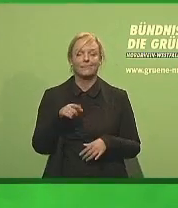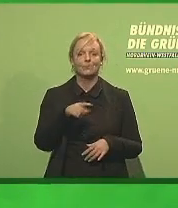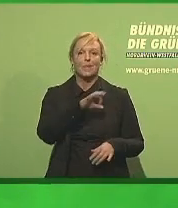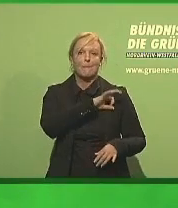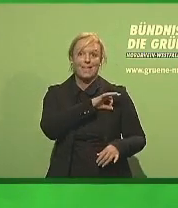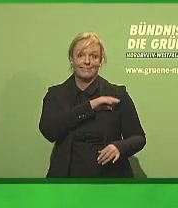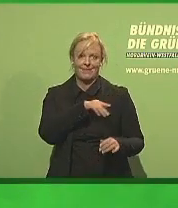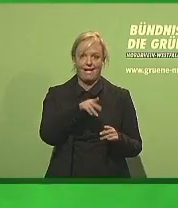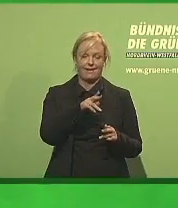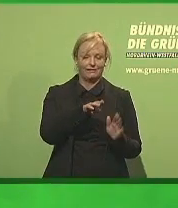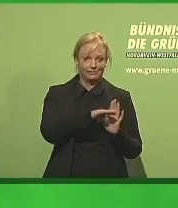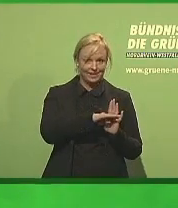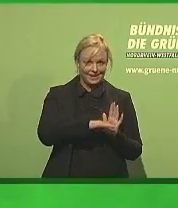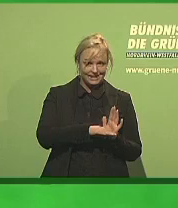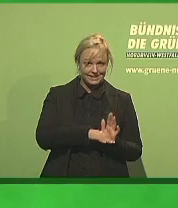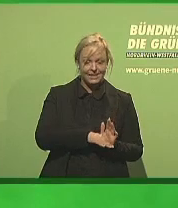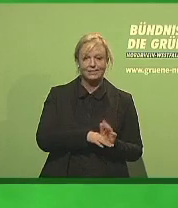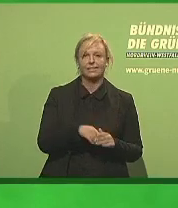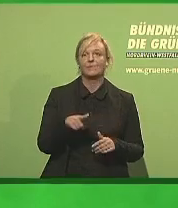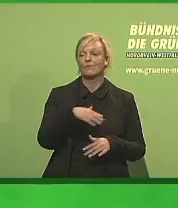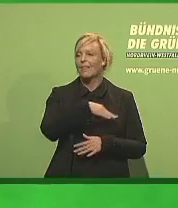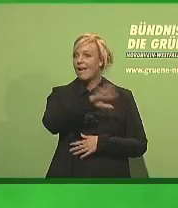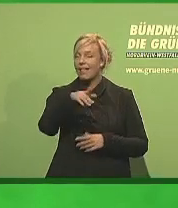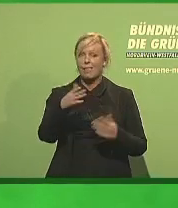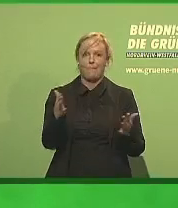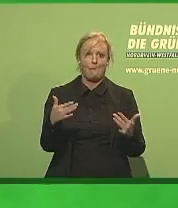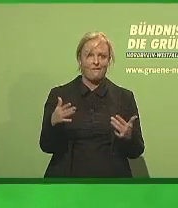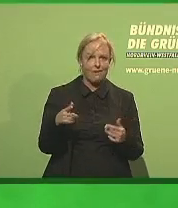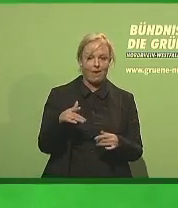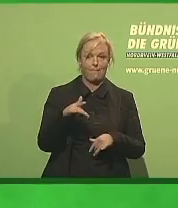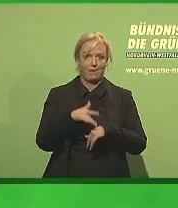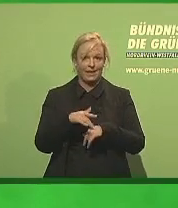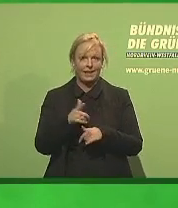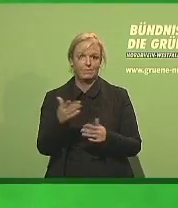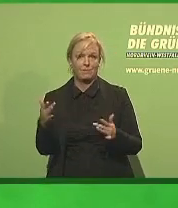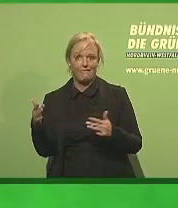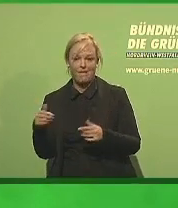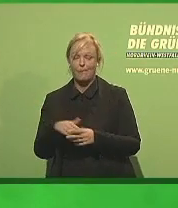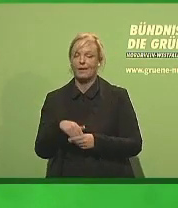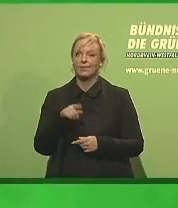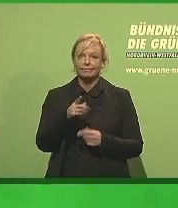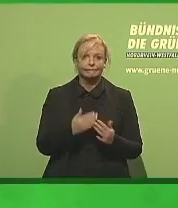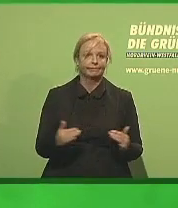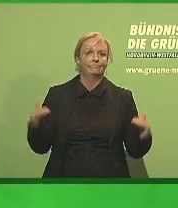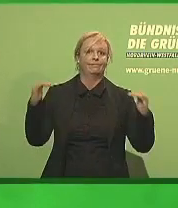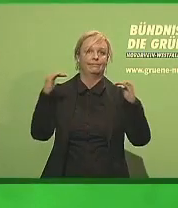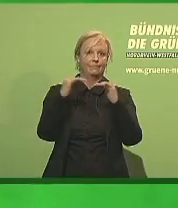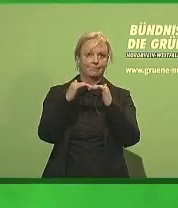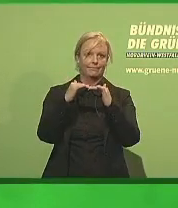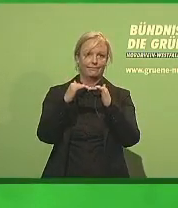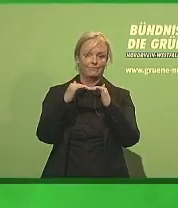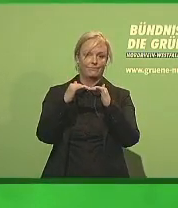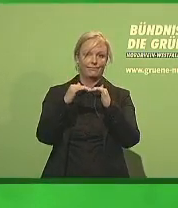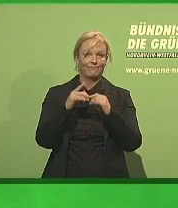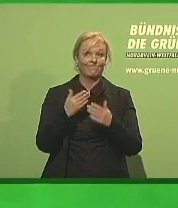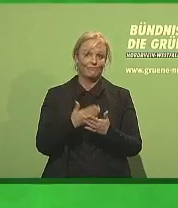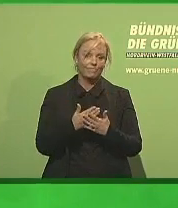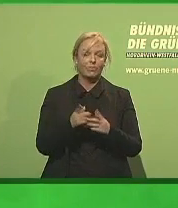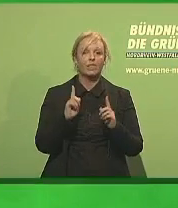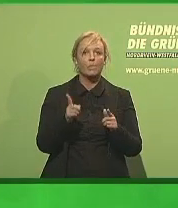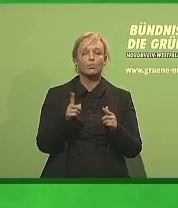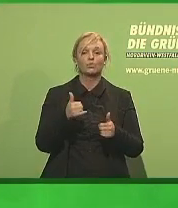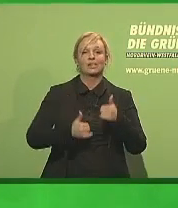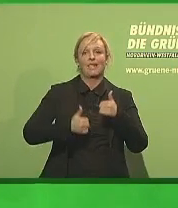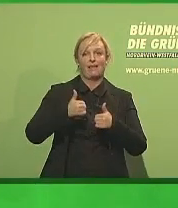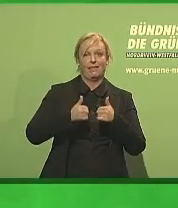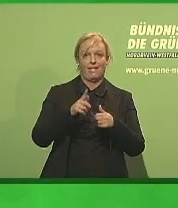Parteiengesetz, dass alle Bewerberinnen und Bewerber gleich behandelt werden sollen. Und deswegen müssen wir die Kandidatinnen und Kandidaten auf